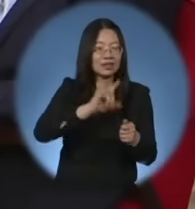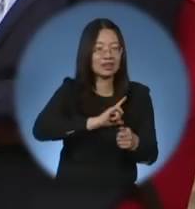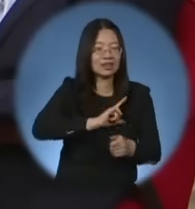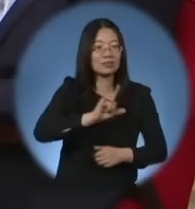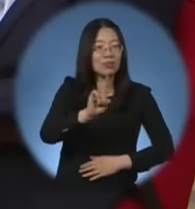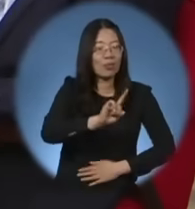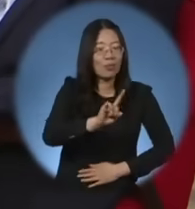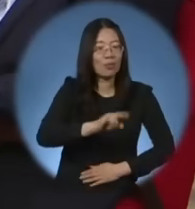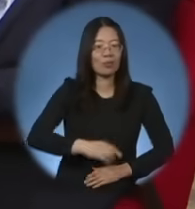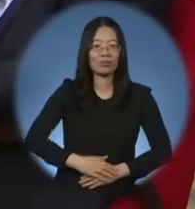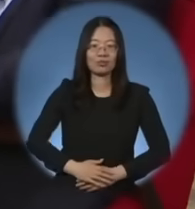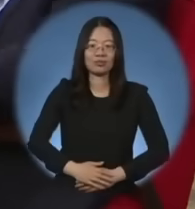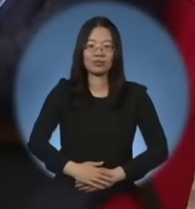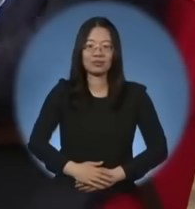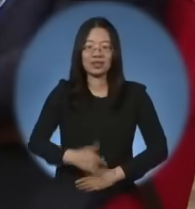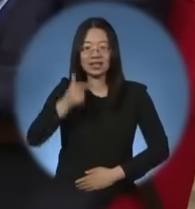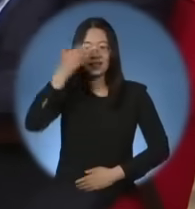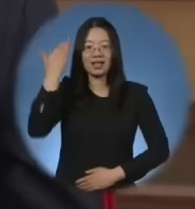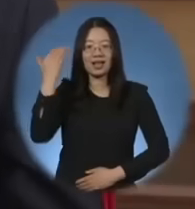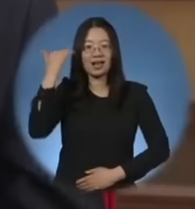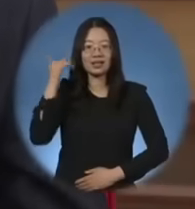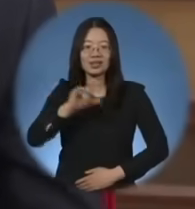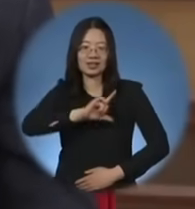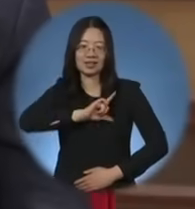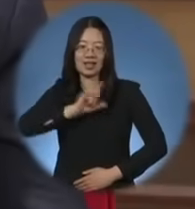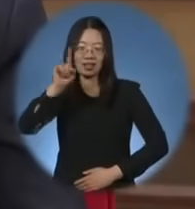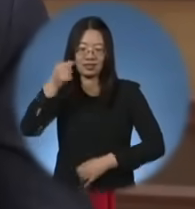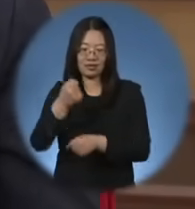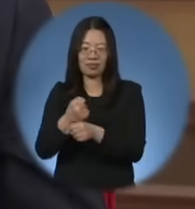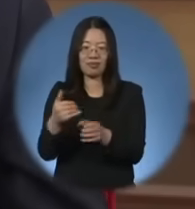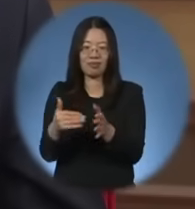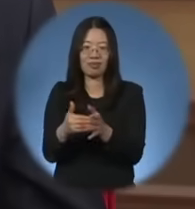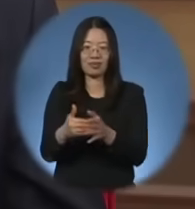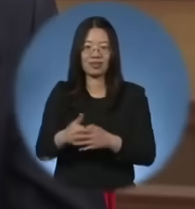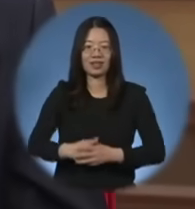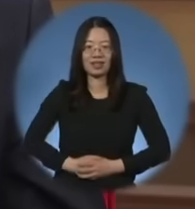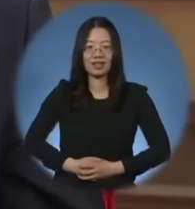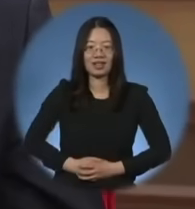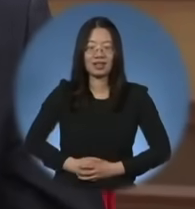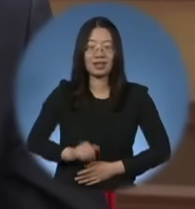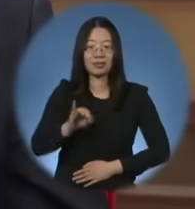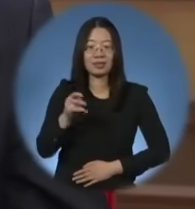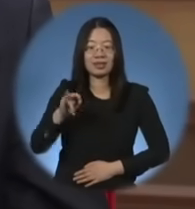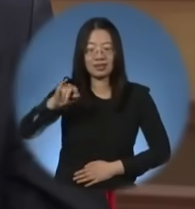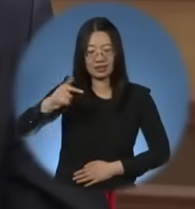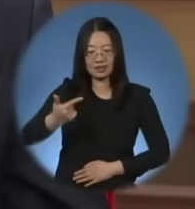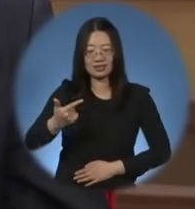이름 있으시죠 옛날에 한국 이름 하나 작성했지만